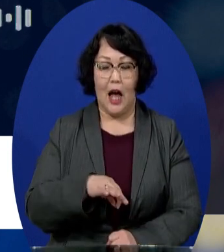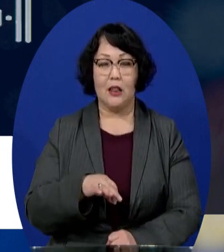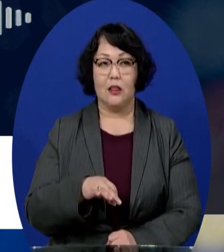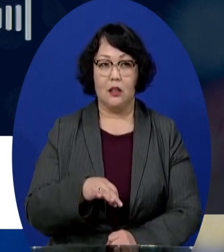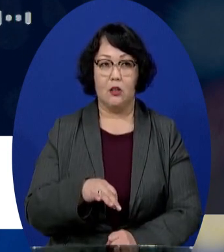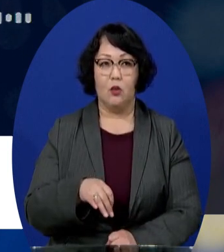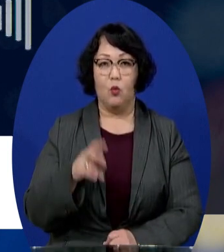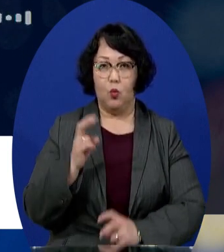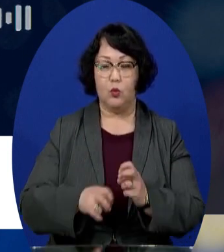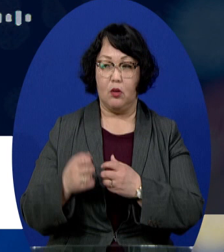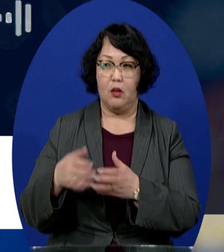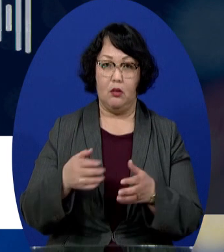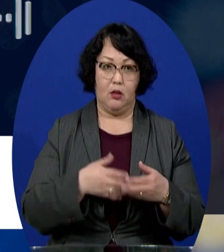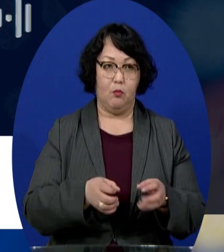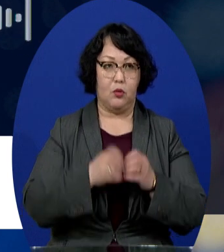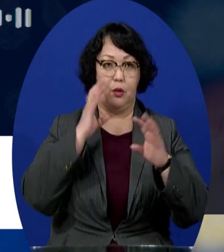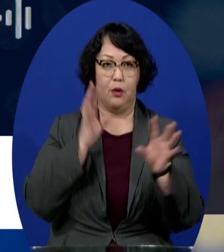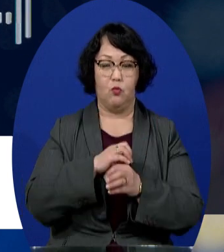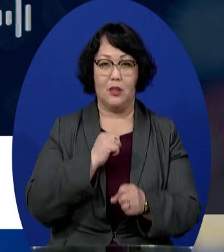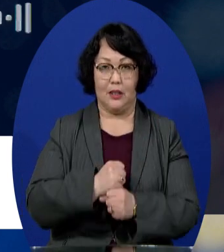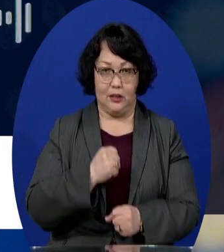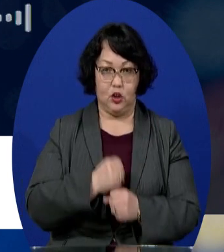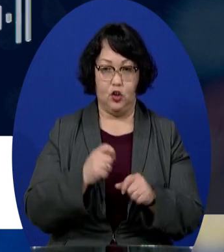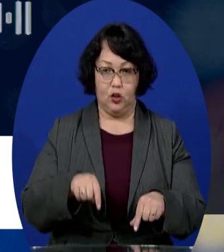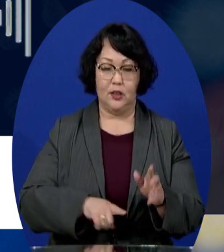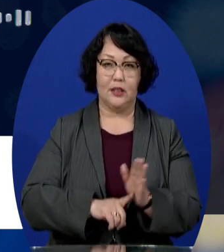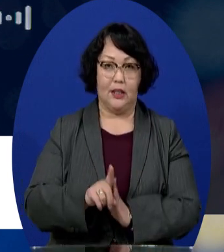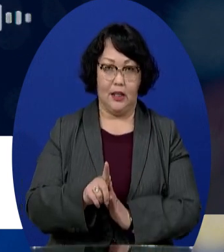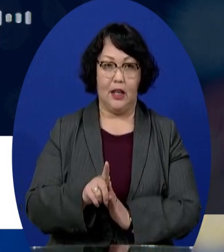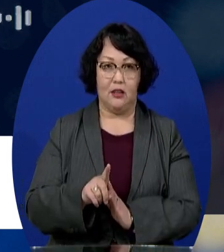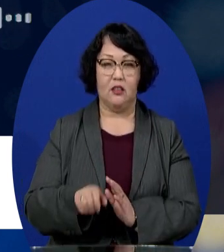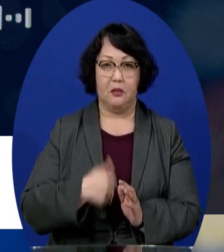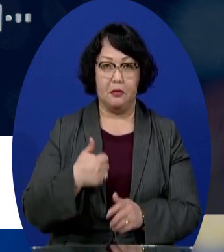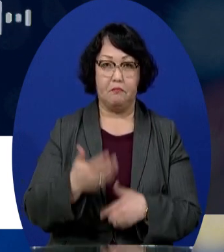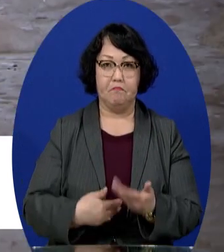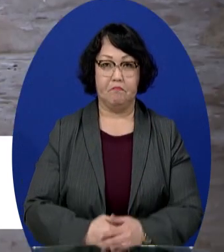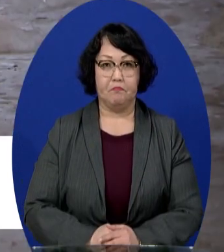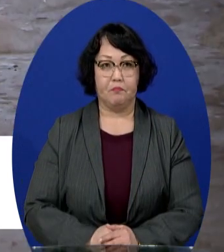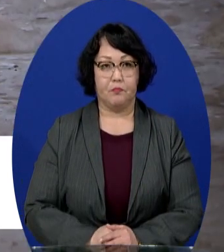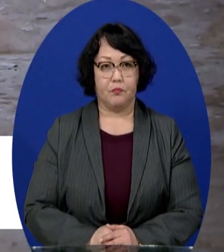2 үйлдвэр хүлээлгэж өгнө. Бүтээн байгуулалтын ажил өнөөдрөөс эхлээд эрчимжлэнэ гэсэн.